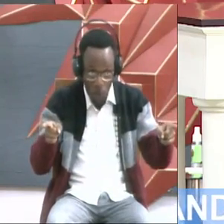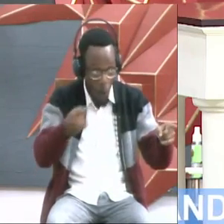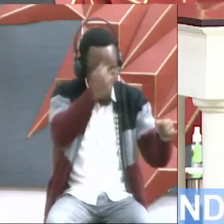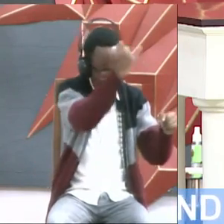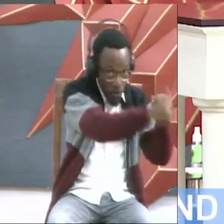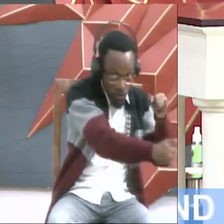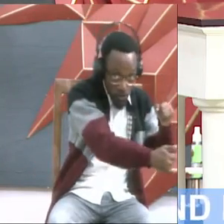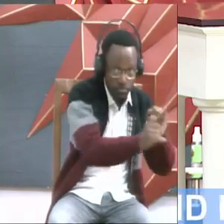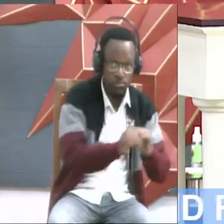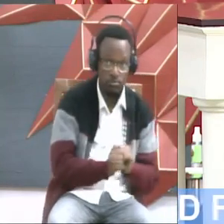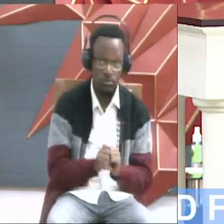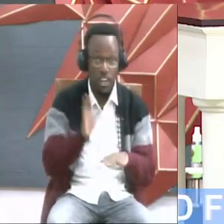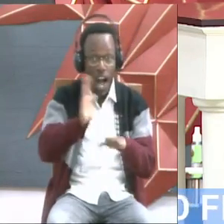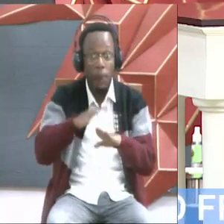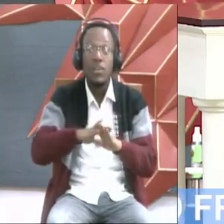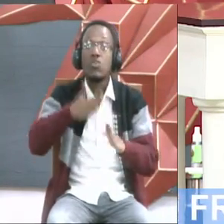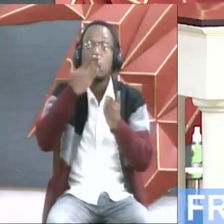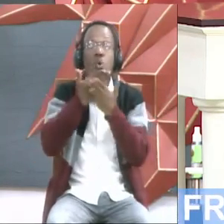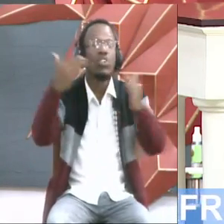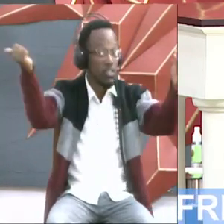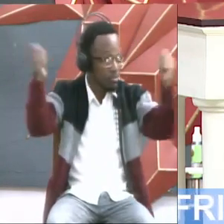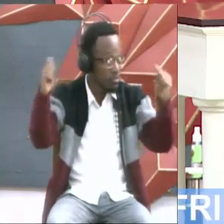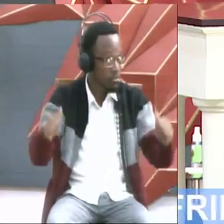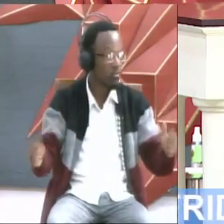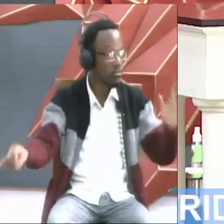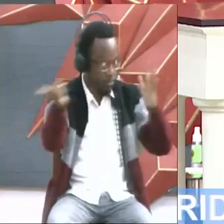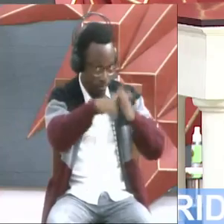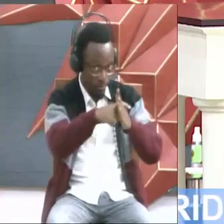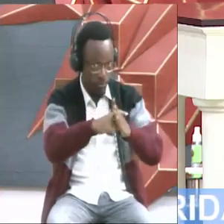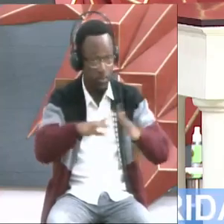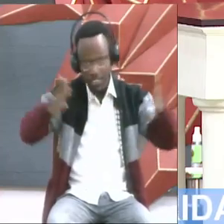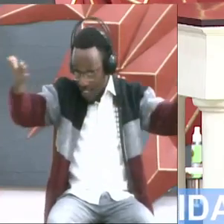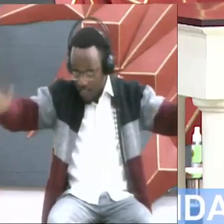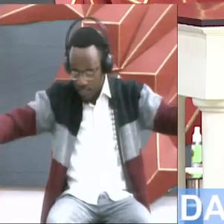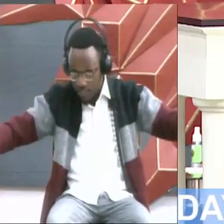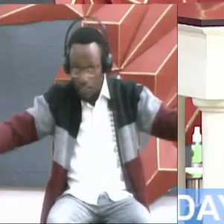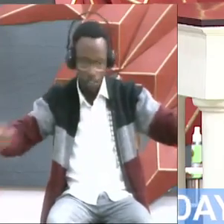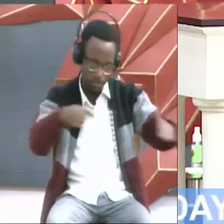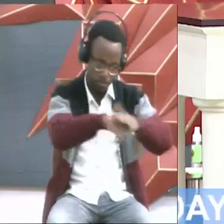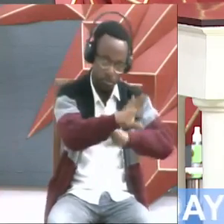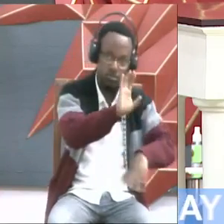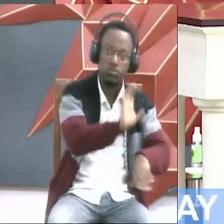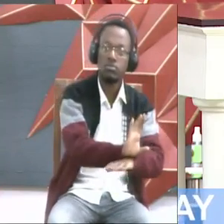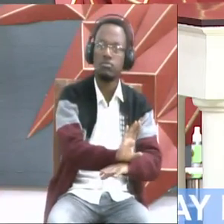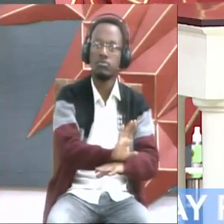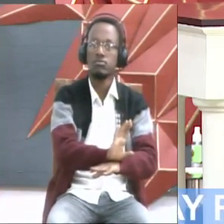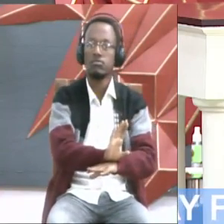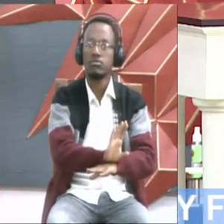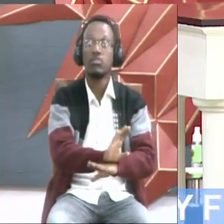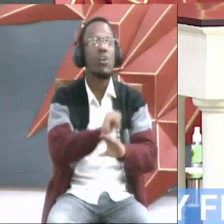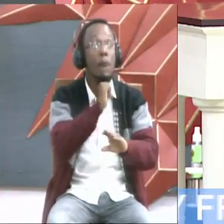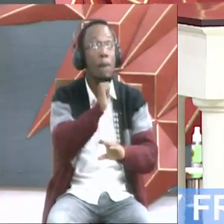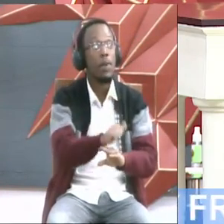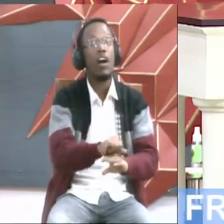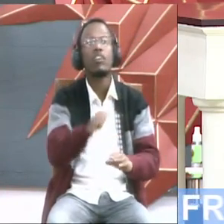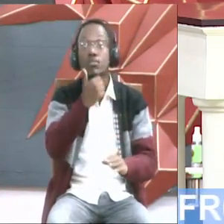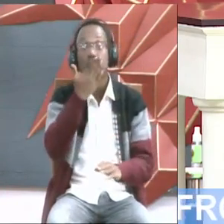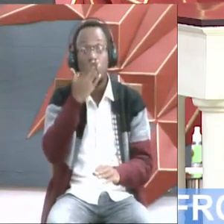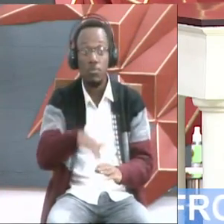haze ikirere cyiza hanyuma mweze mwinjire mu ikoraniro ata kirere kibi